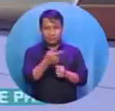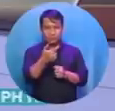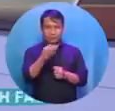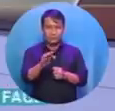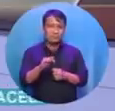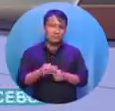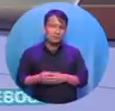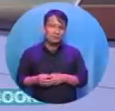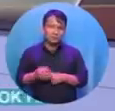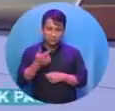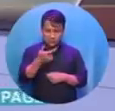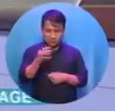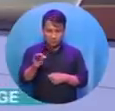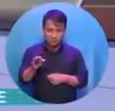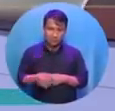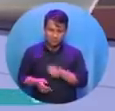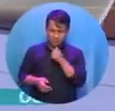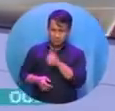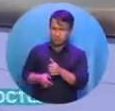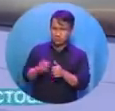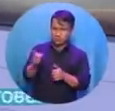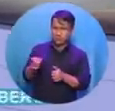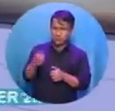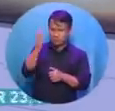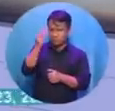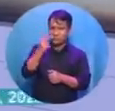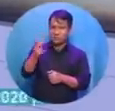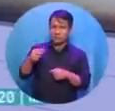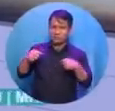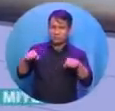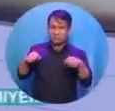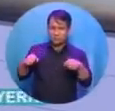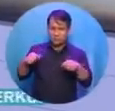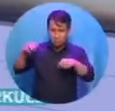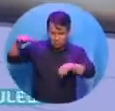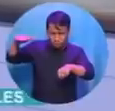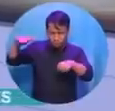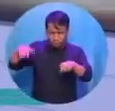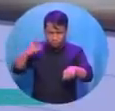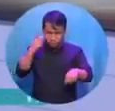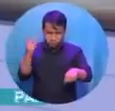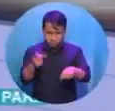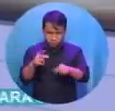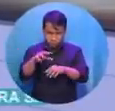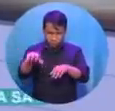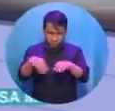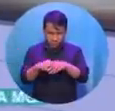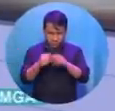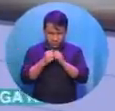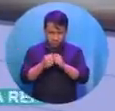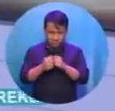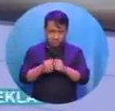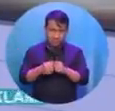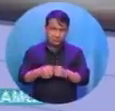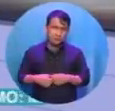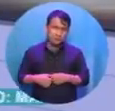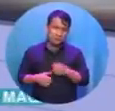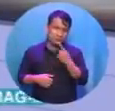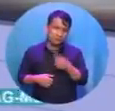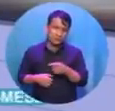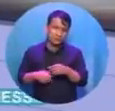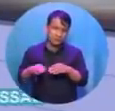Hindi po. Eh ano yung nahuli sa tricycle na huling-huli sa video na magkasama kayo ni Betka? Umiwas lang